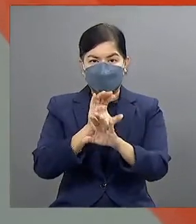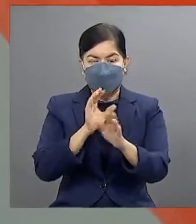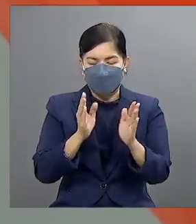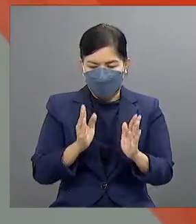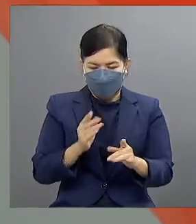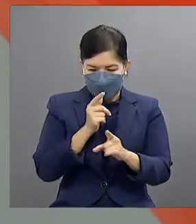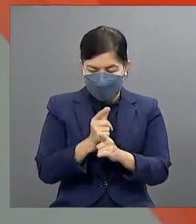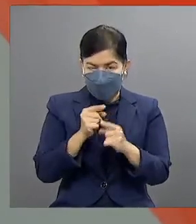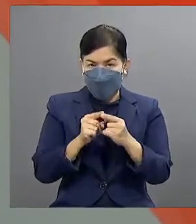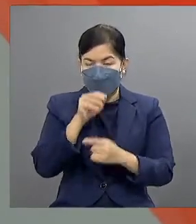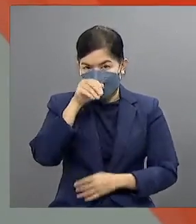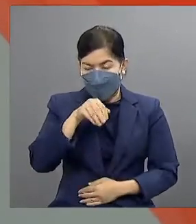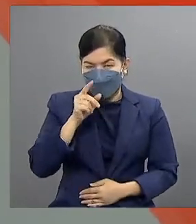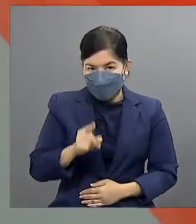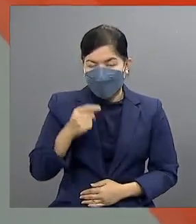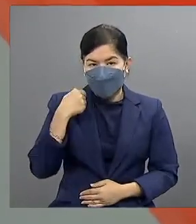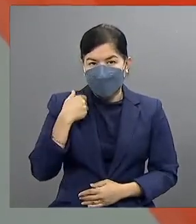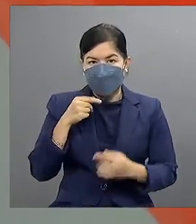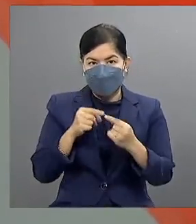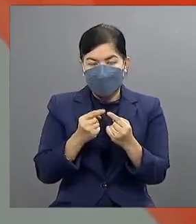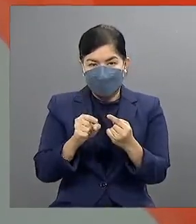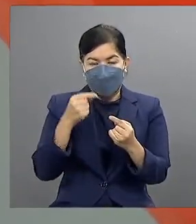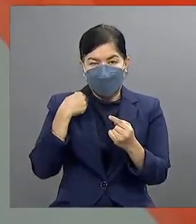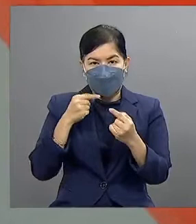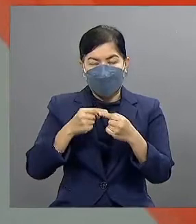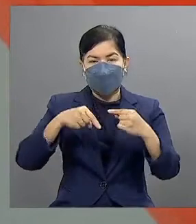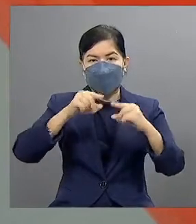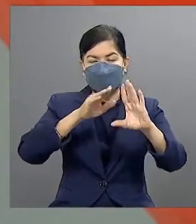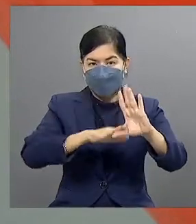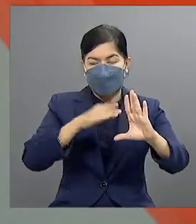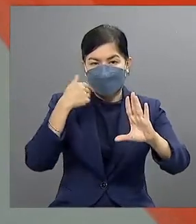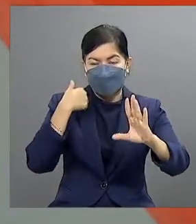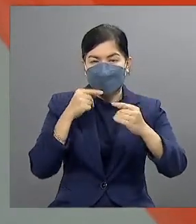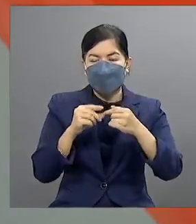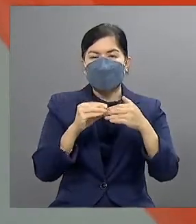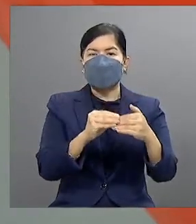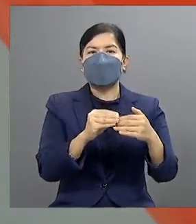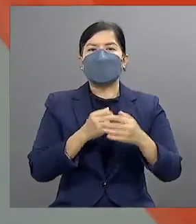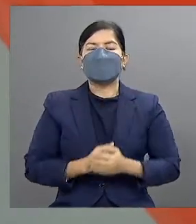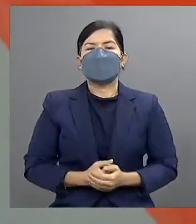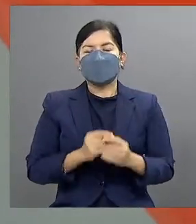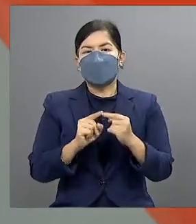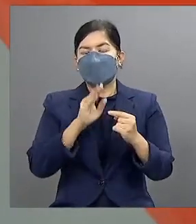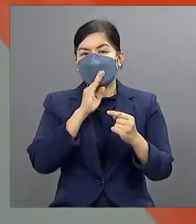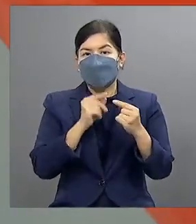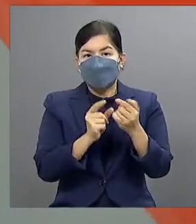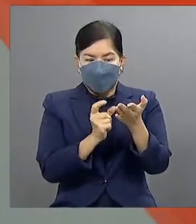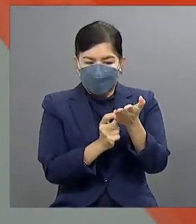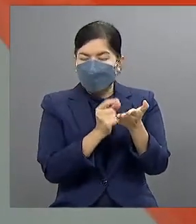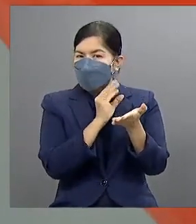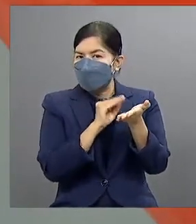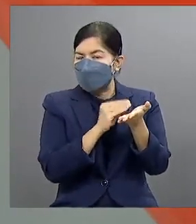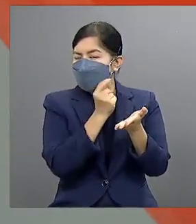ทะเบียนนะครับและมีตั๋วรูปพรรณนะครับขึ้นทะเบียนเป็นสัตว์พาหนะแต่ว่าการฝังไมโครชิปก็จะเป็นอีกแนวทางหนึ่งในการที่จ